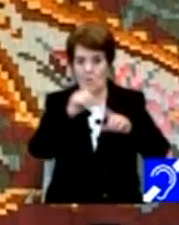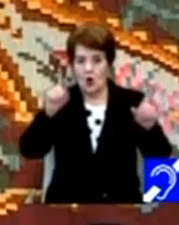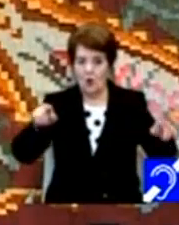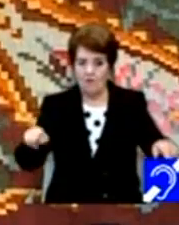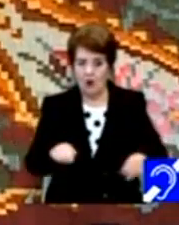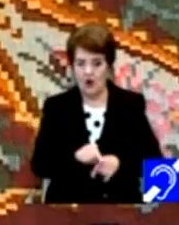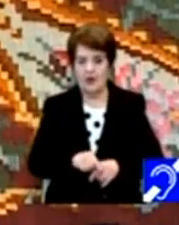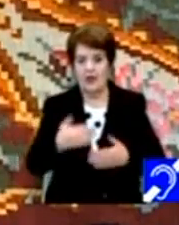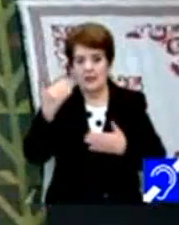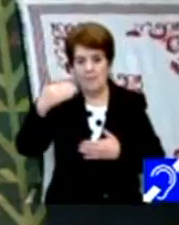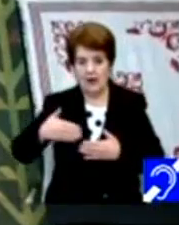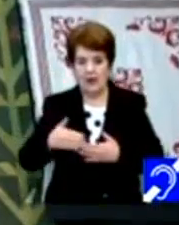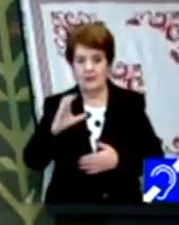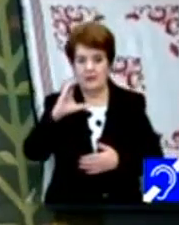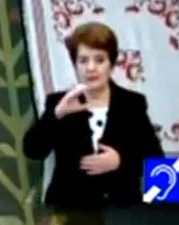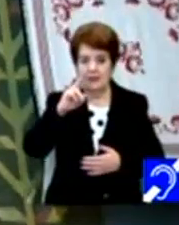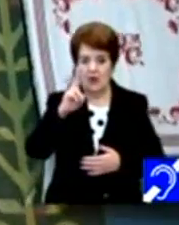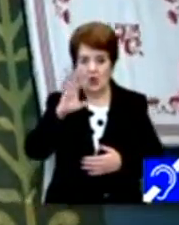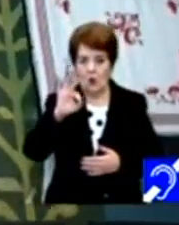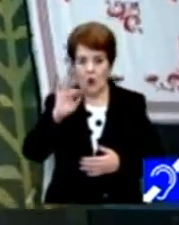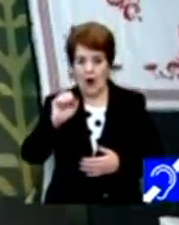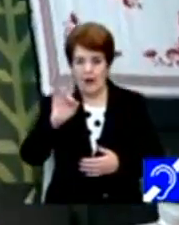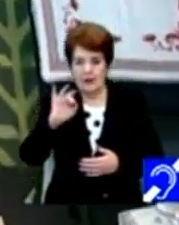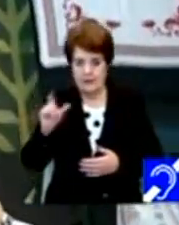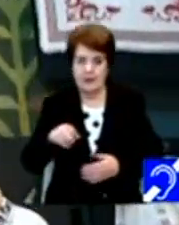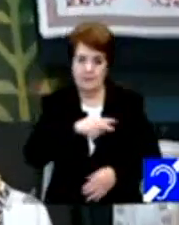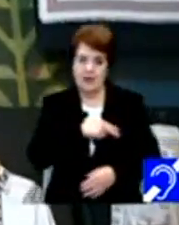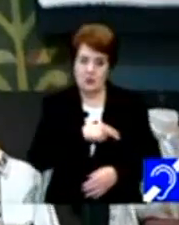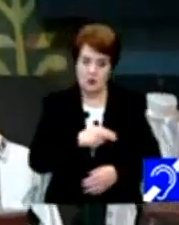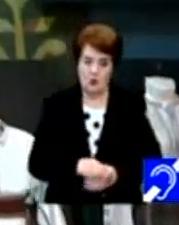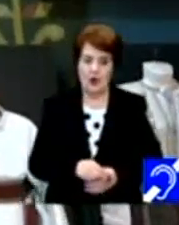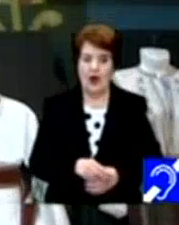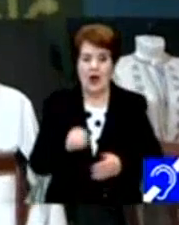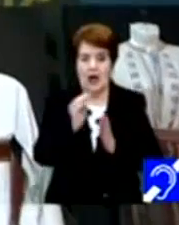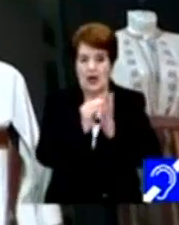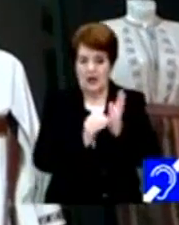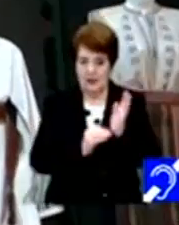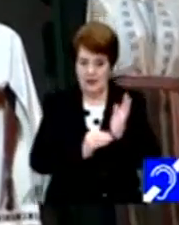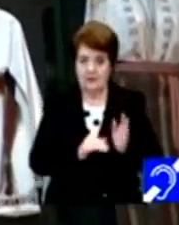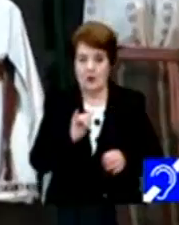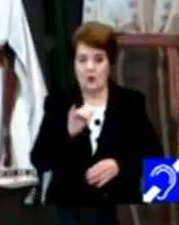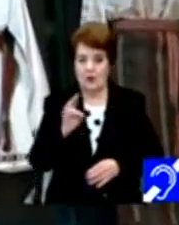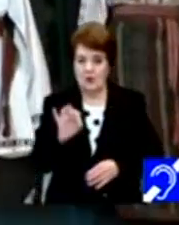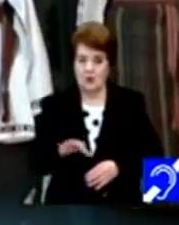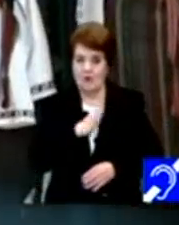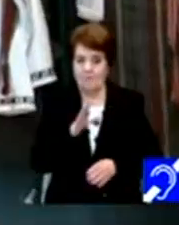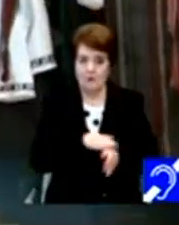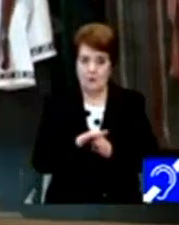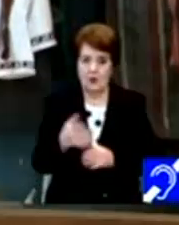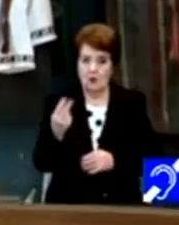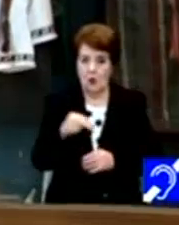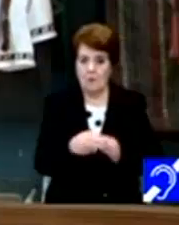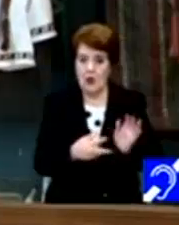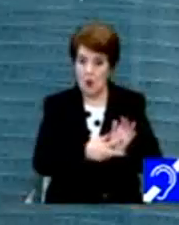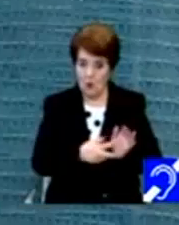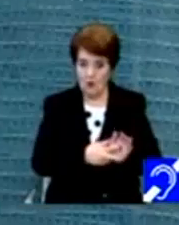de perete, așa numitele scoarțe și tradiția mărțișorului. Lista patrimoniului imaterial UNESCO a fost întocmită oficial în 2008,